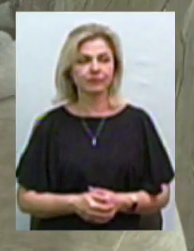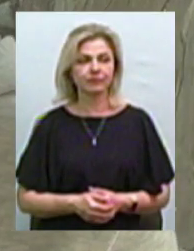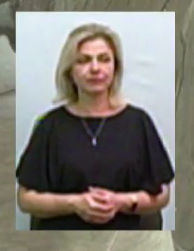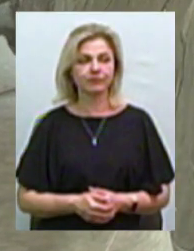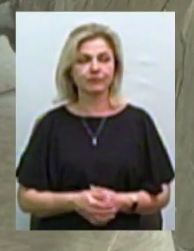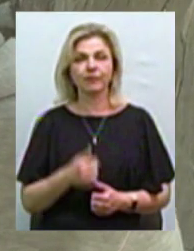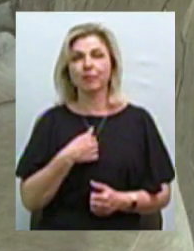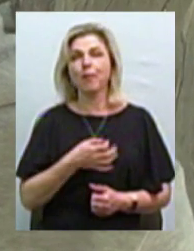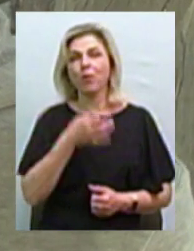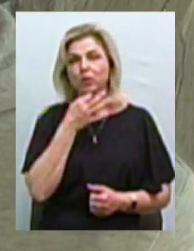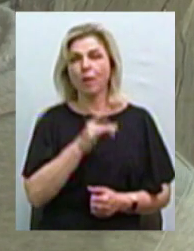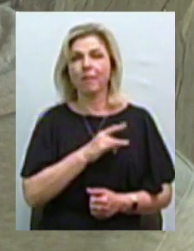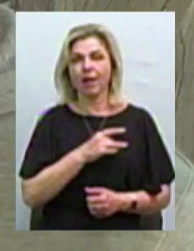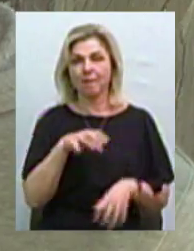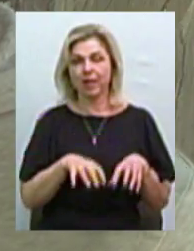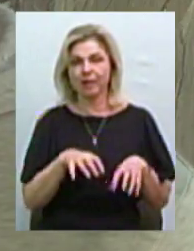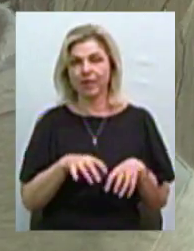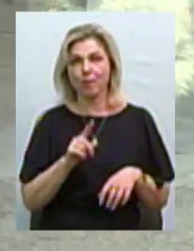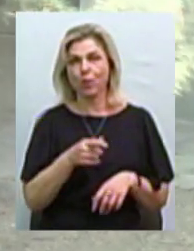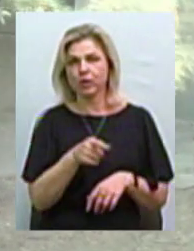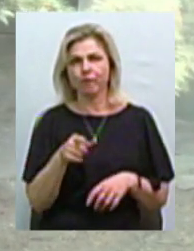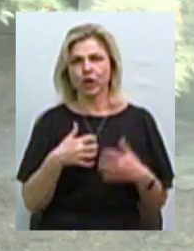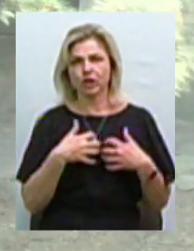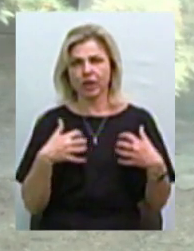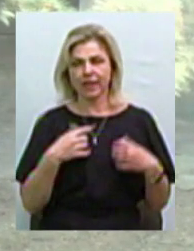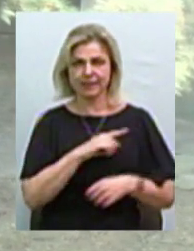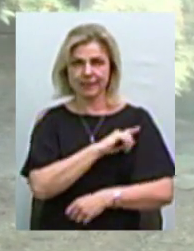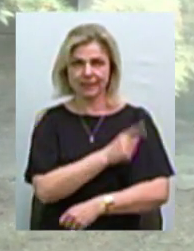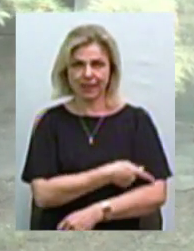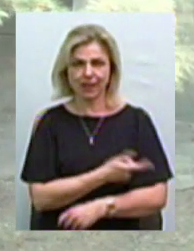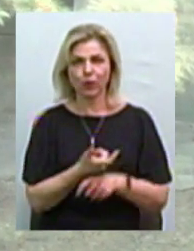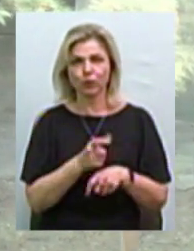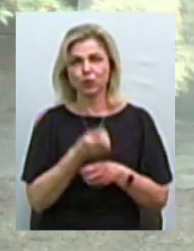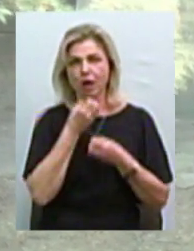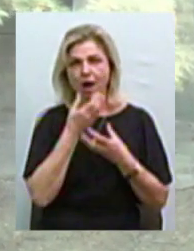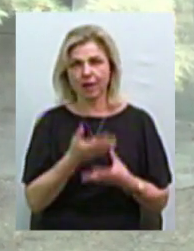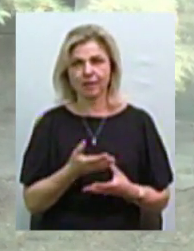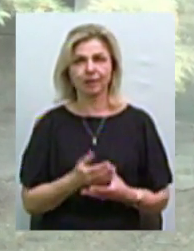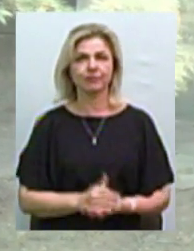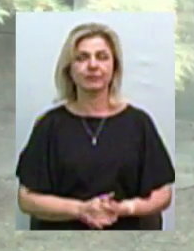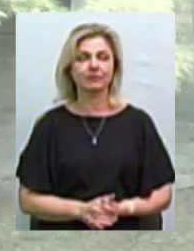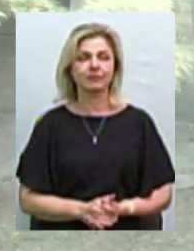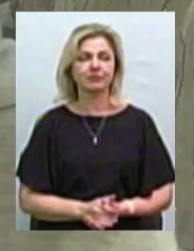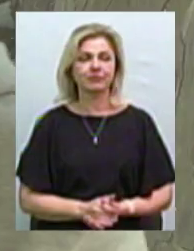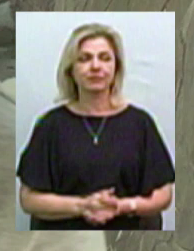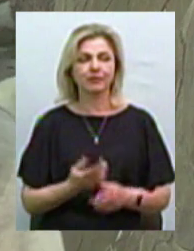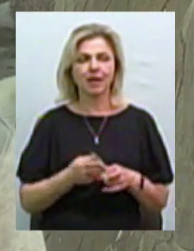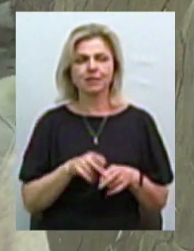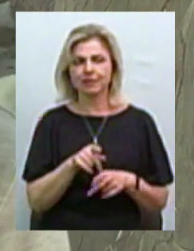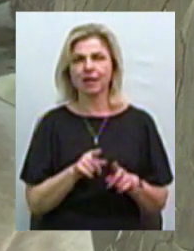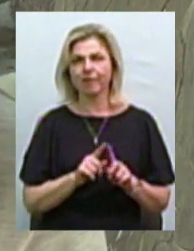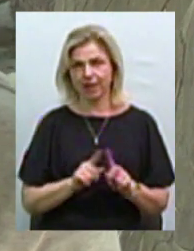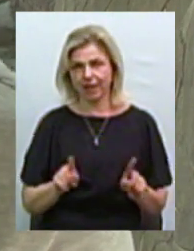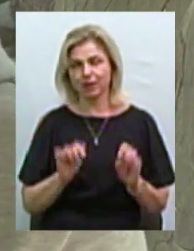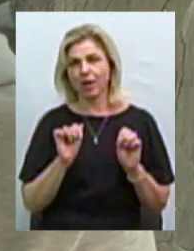подобаються білі ведмеді, тому що вони хижаки, сильні, дуже гарні. Та, це рідкість, їх рідко